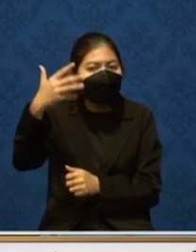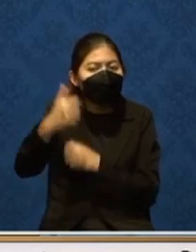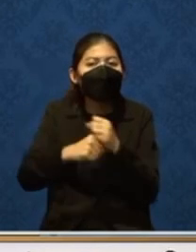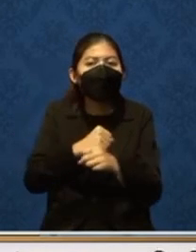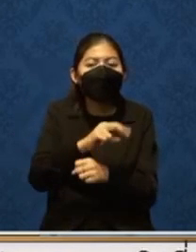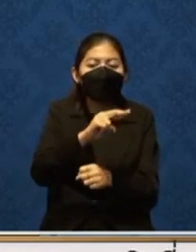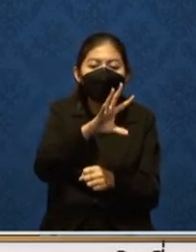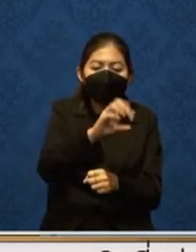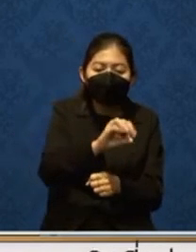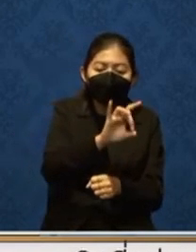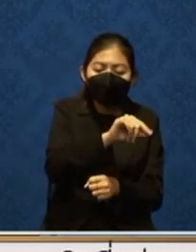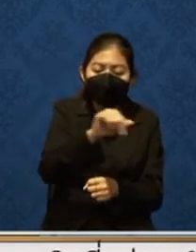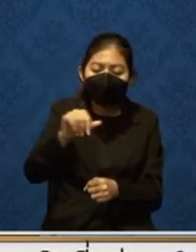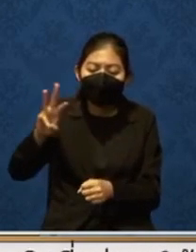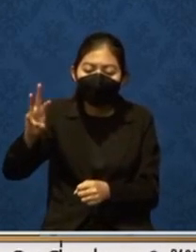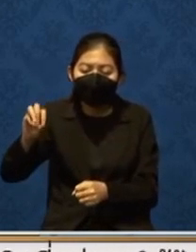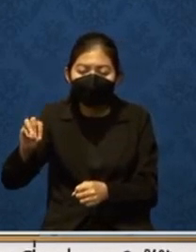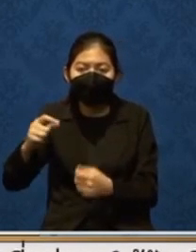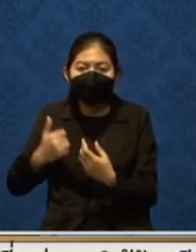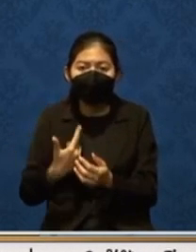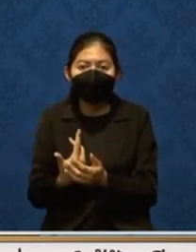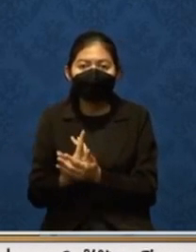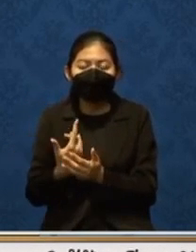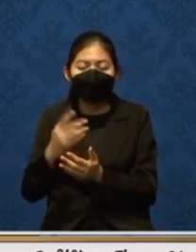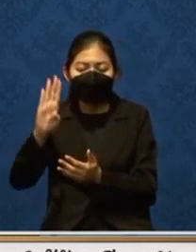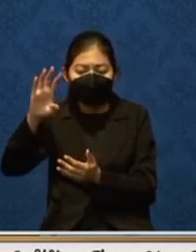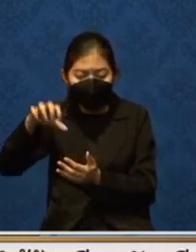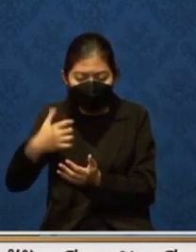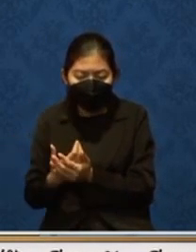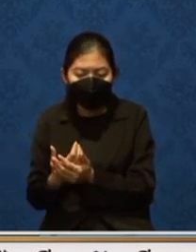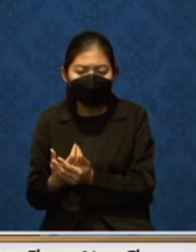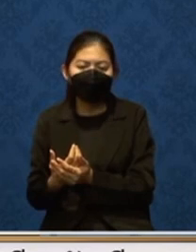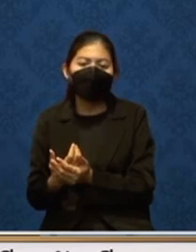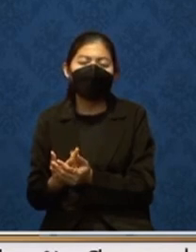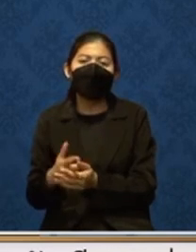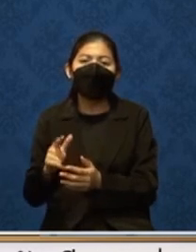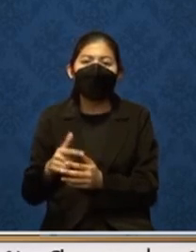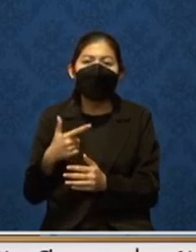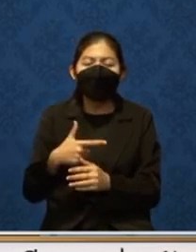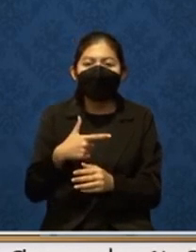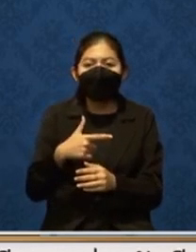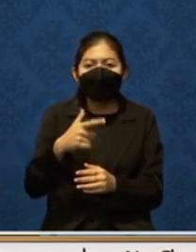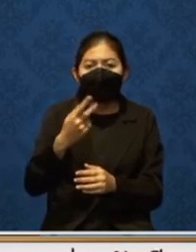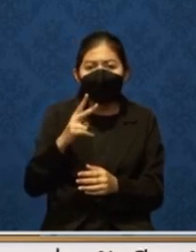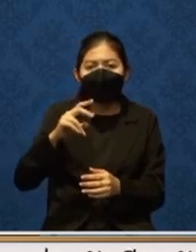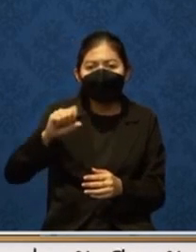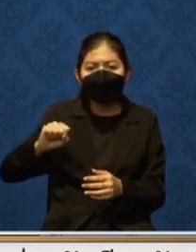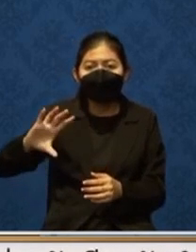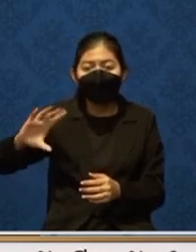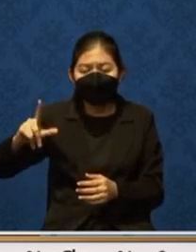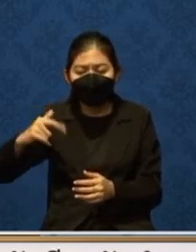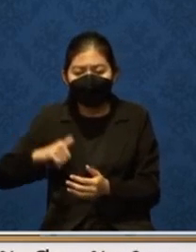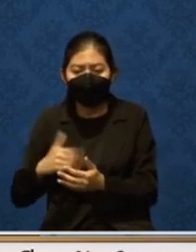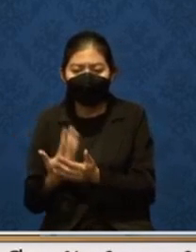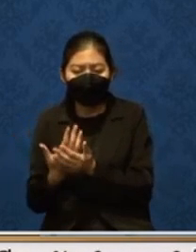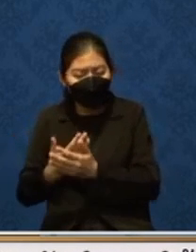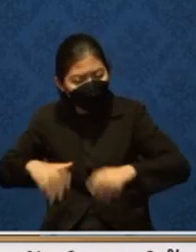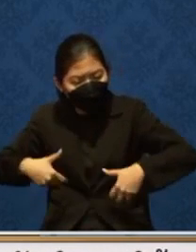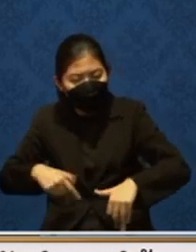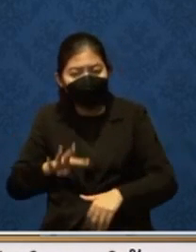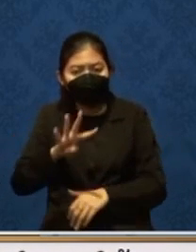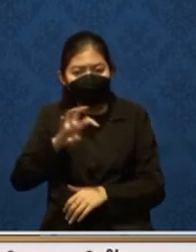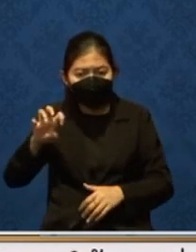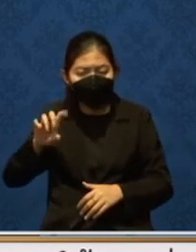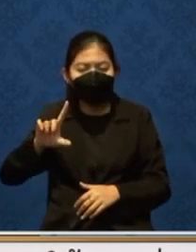ถ 60 ห้างหนส่วแห่นี้ได้งานจากกสวมคำนาคมใยุขขค. ส. ช. มูลค่าอารวมถึง 400 กวล้านบาท